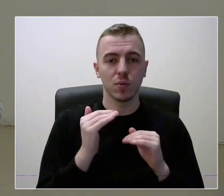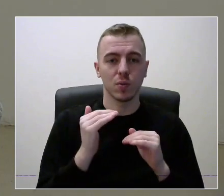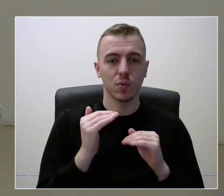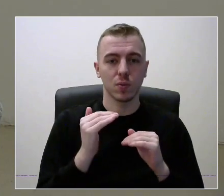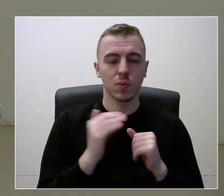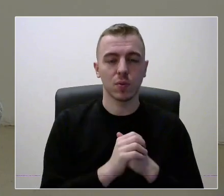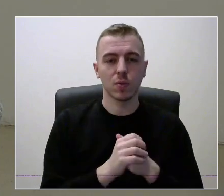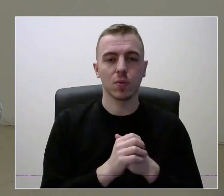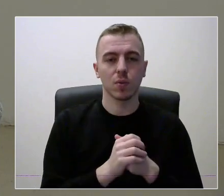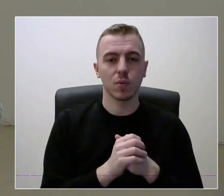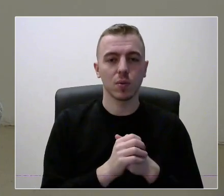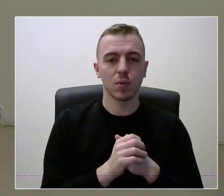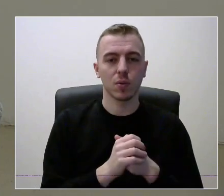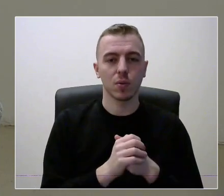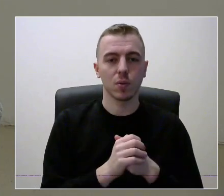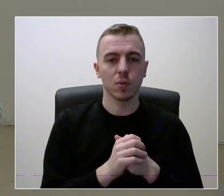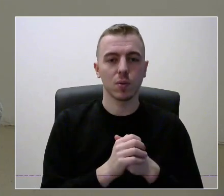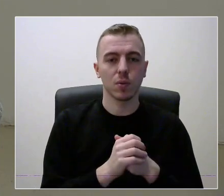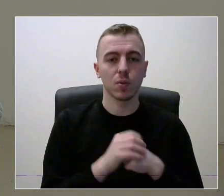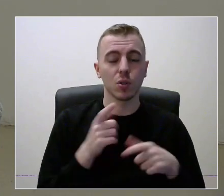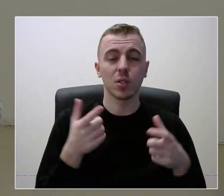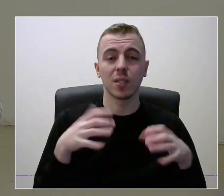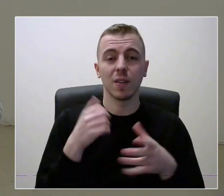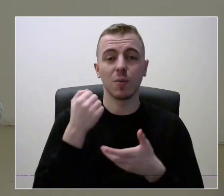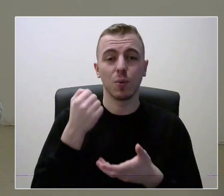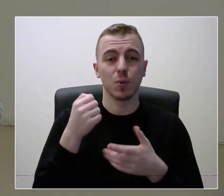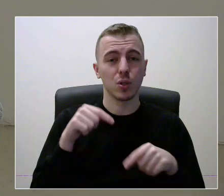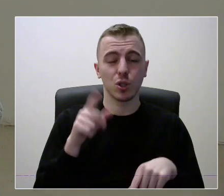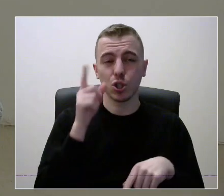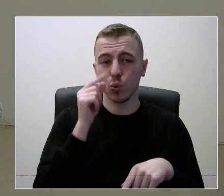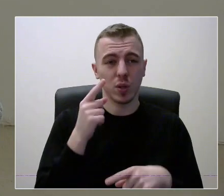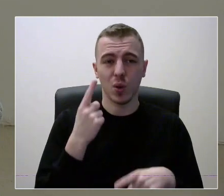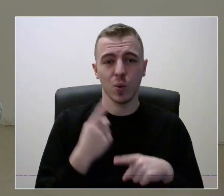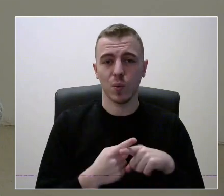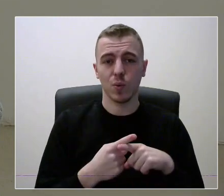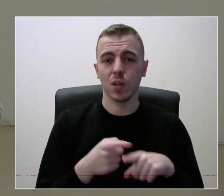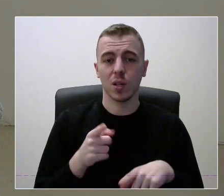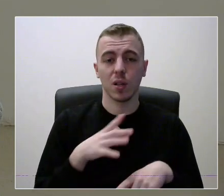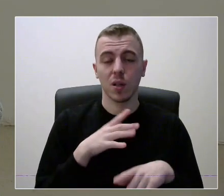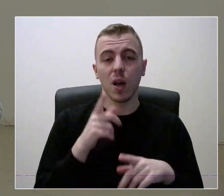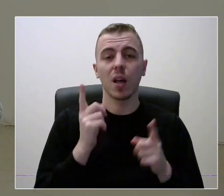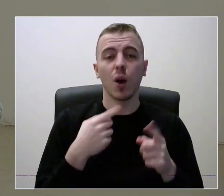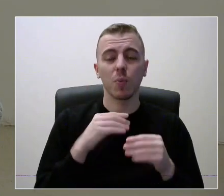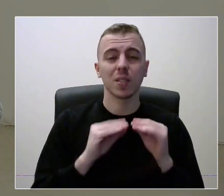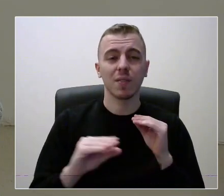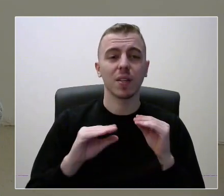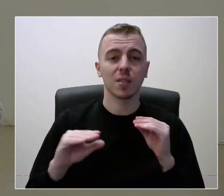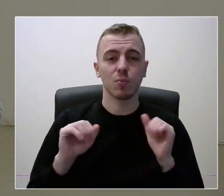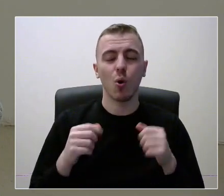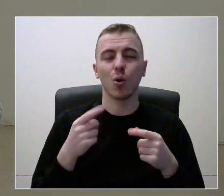reiškia. Tai Šilutės savivaldybės biudžetui tai yra neįmanoma, jeigu mes iš viso investicijom galime skirti